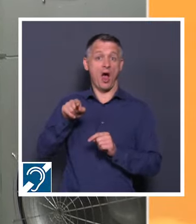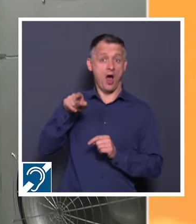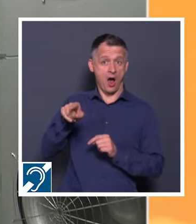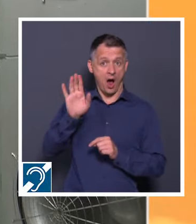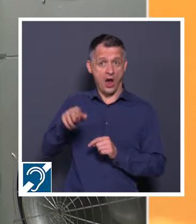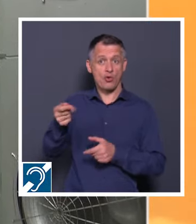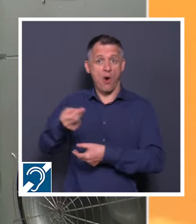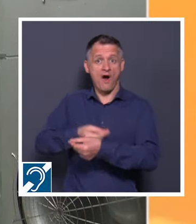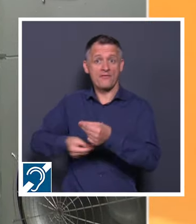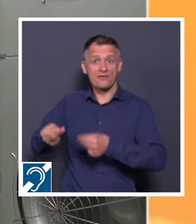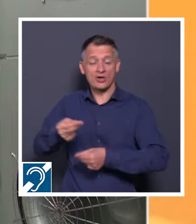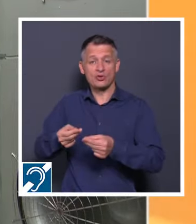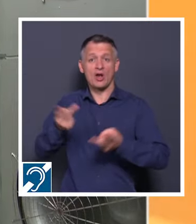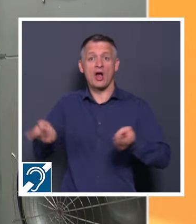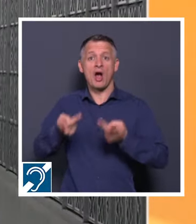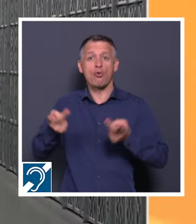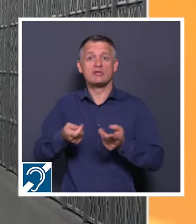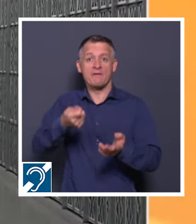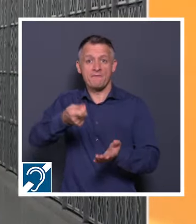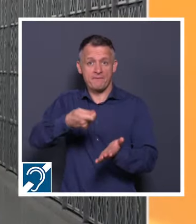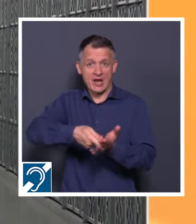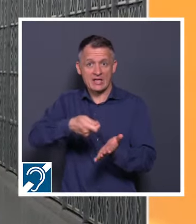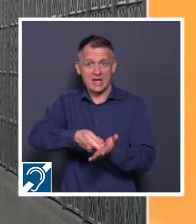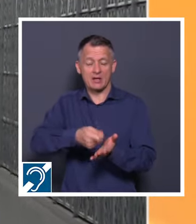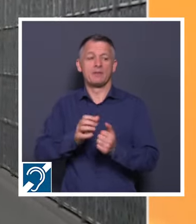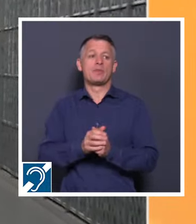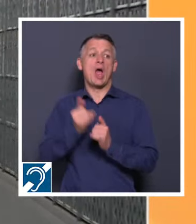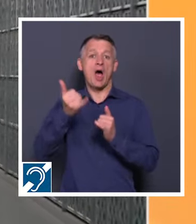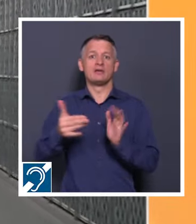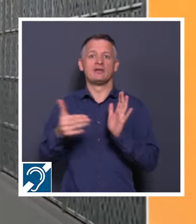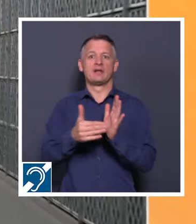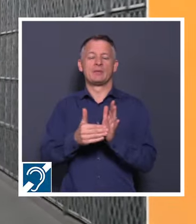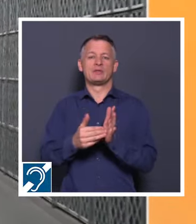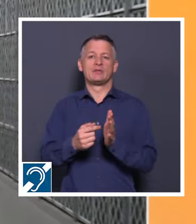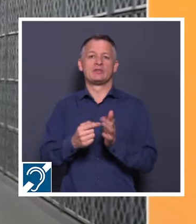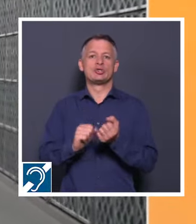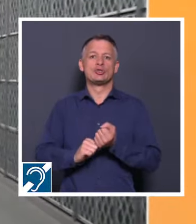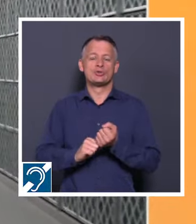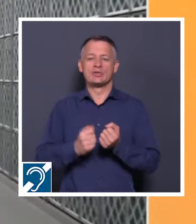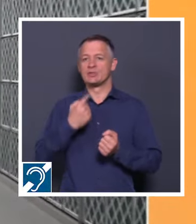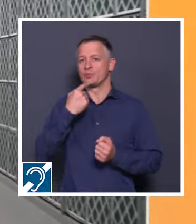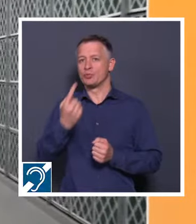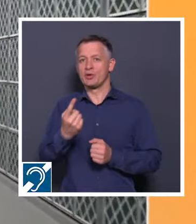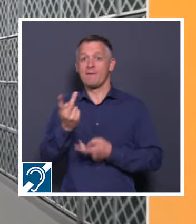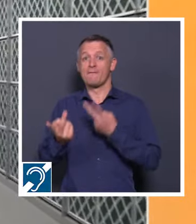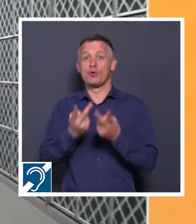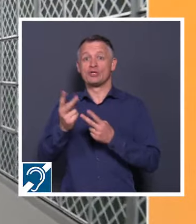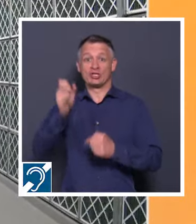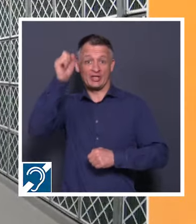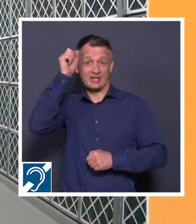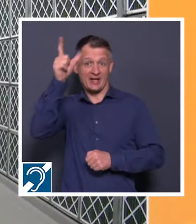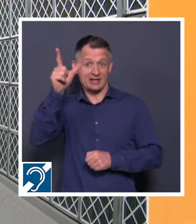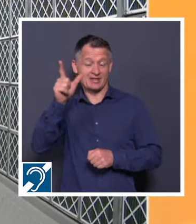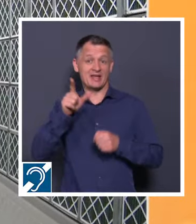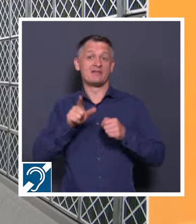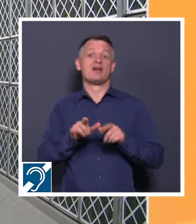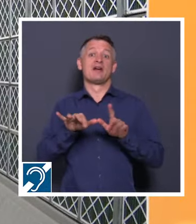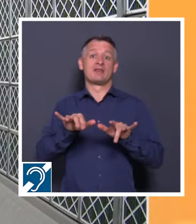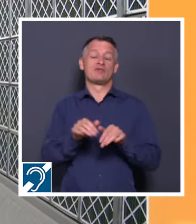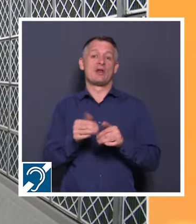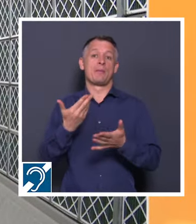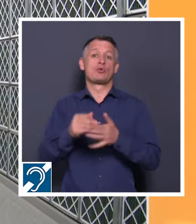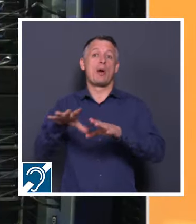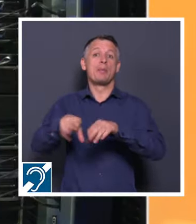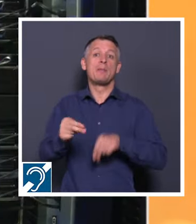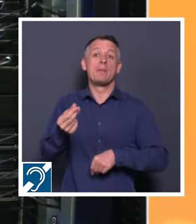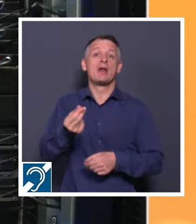în căutare de finanțare, astăzi trebuie să susții că folosești inteligența artificială ca să primești bani. De